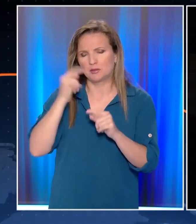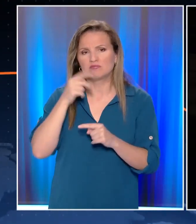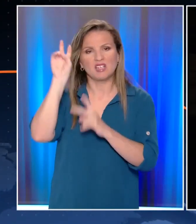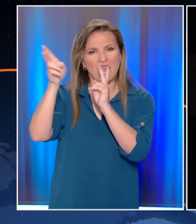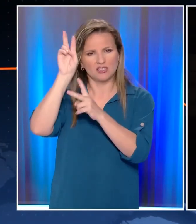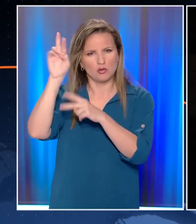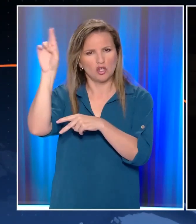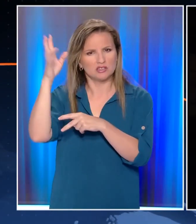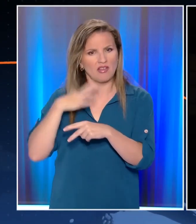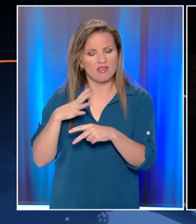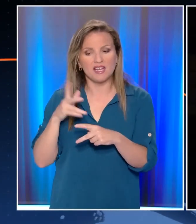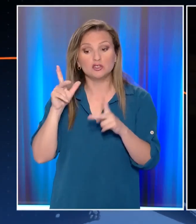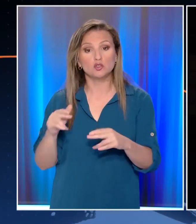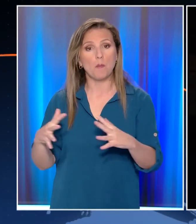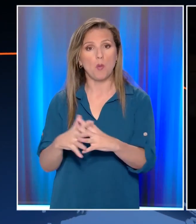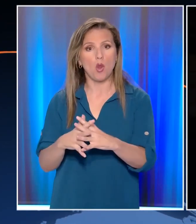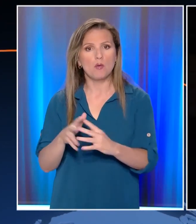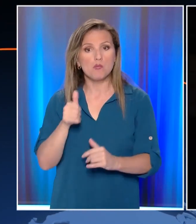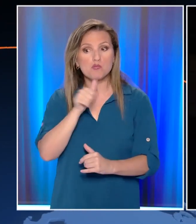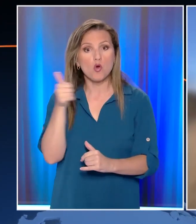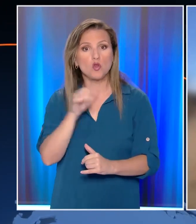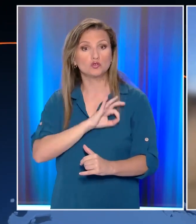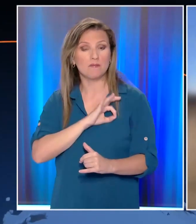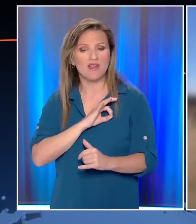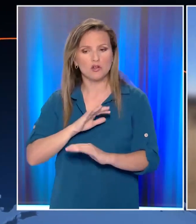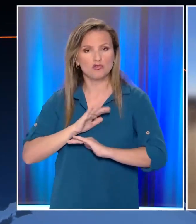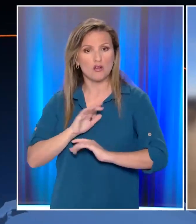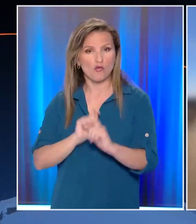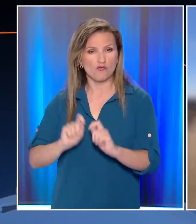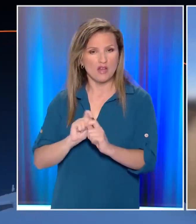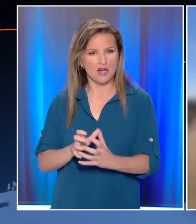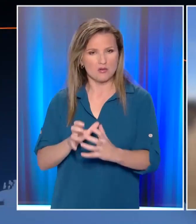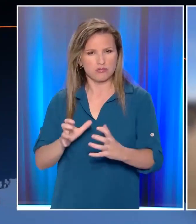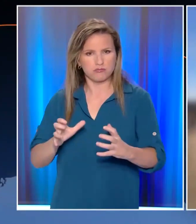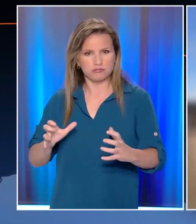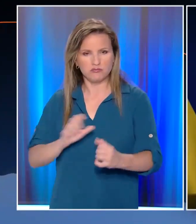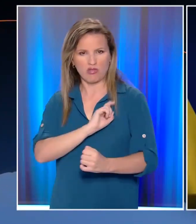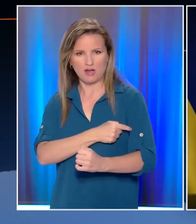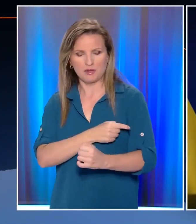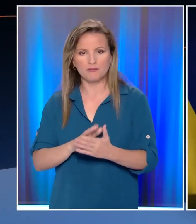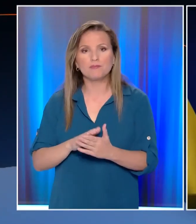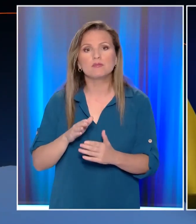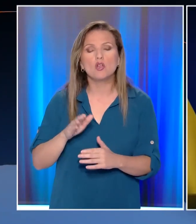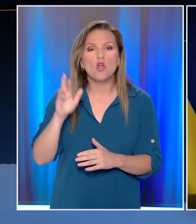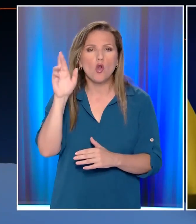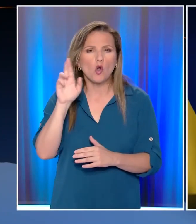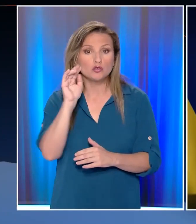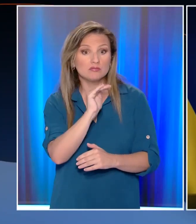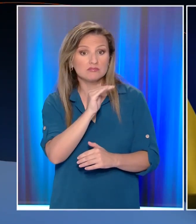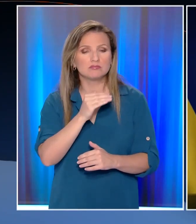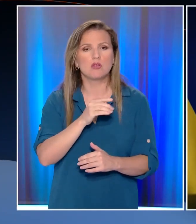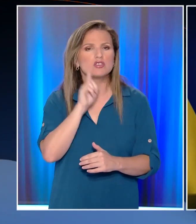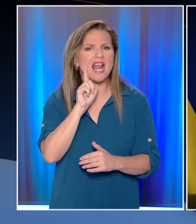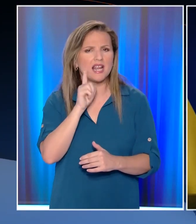πως επιδιώκει κατάπαυση του πυρός μόνο για να ανασυντάξει τις δυνάμεις της. Από την άλλη, η Μόσχα καλεί τον Ουκρανό πρόεδρο